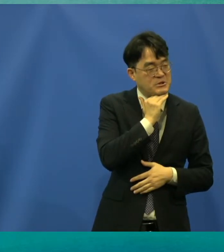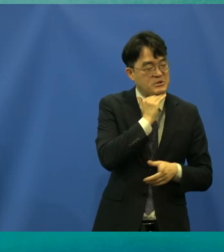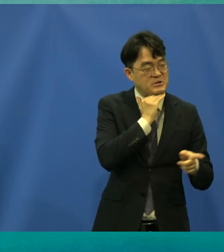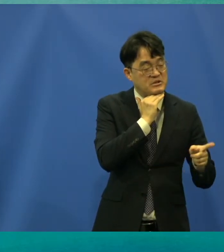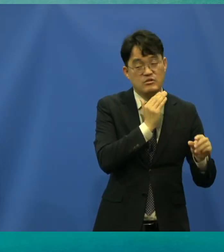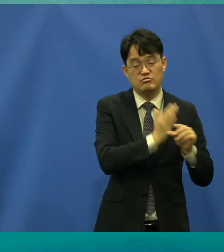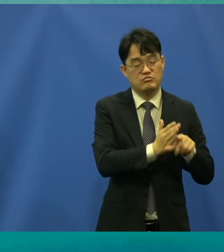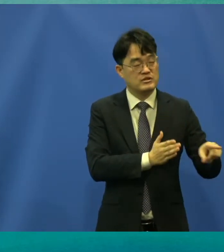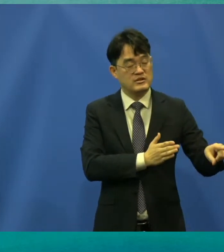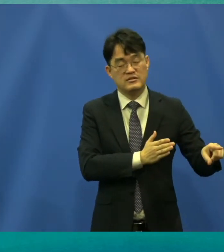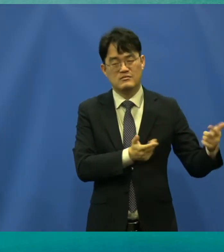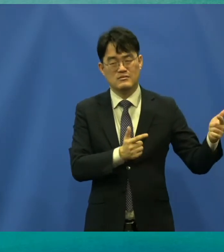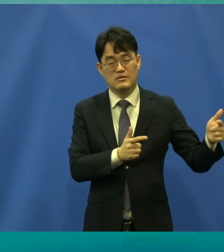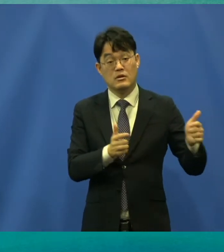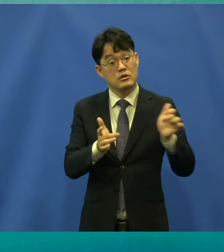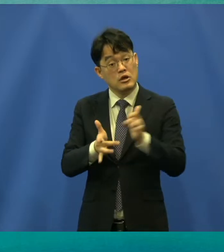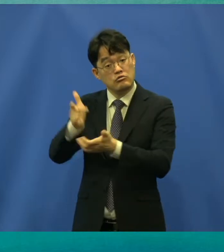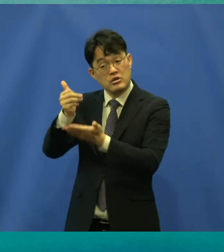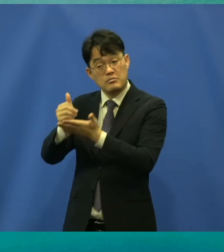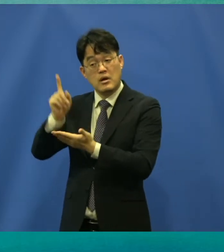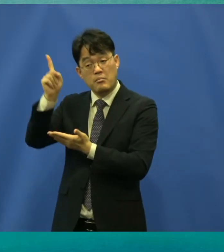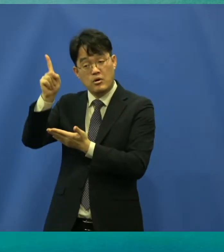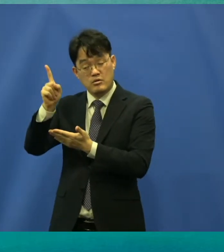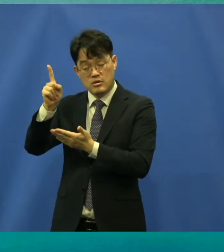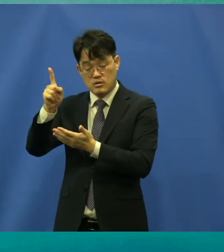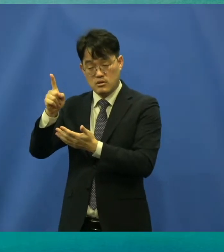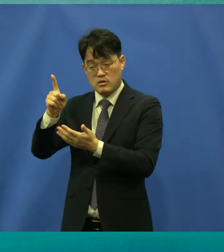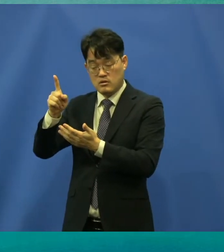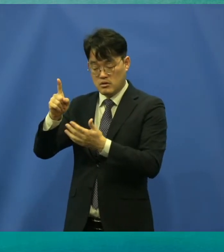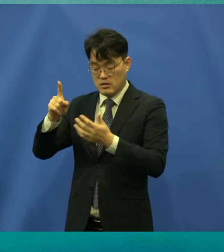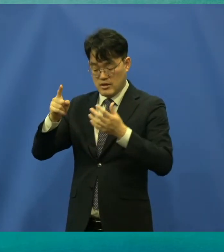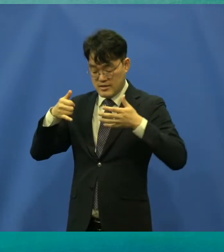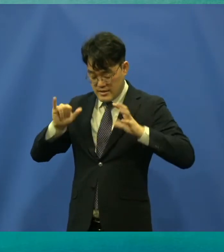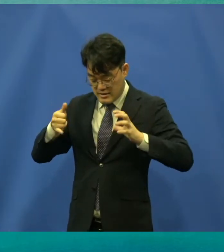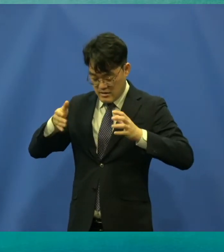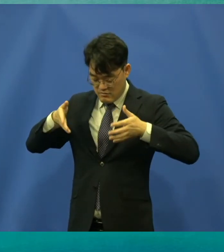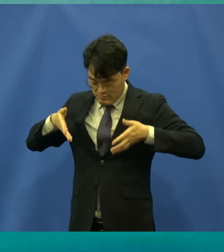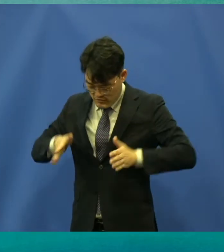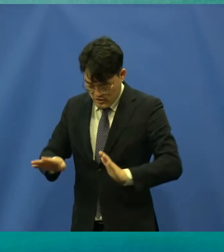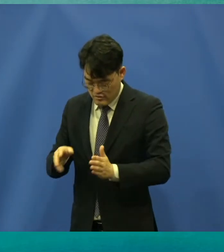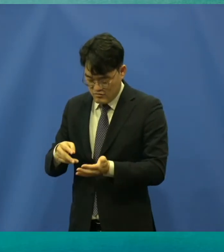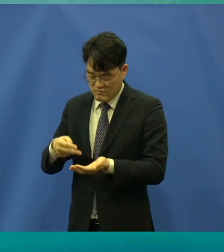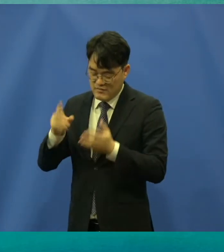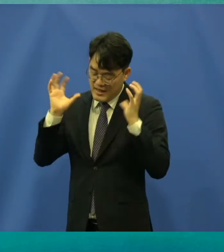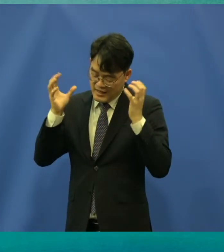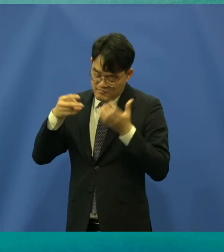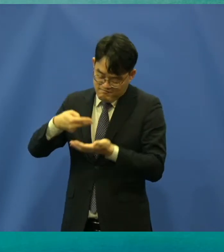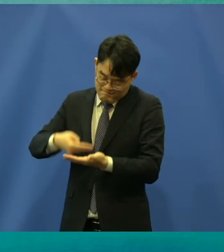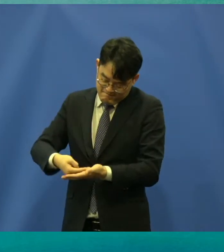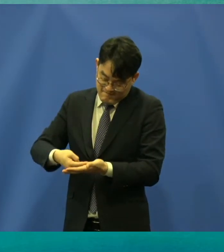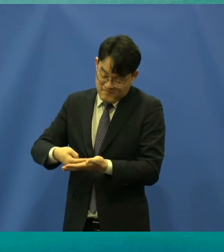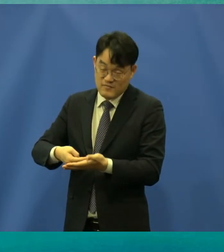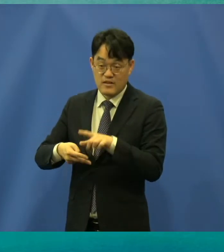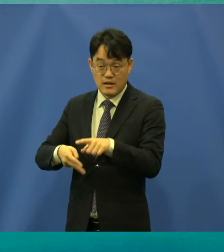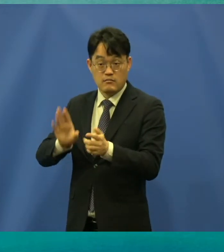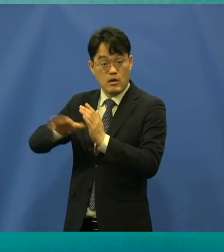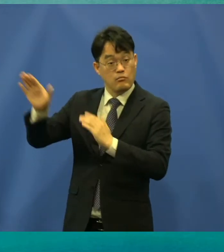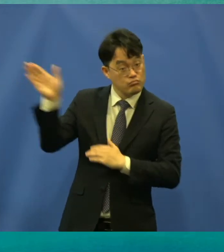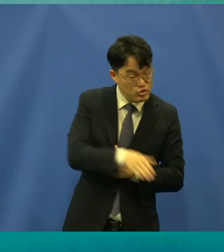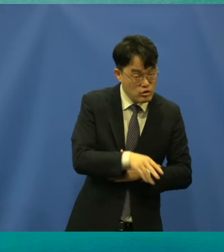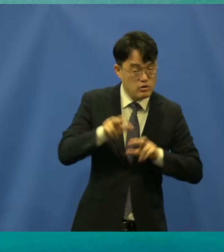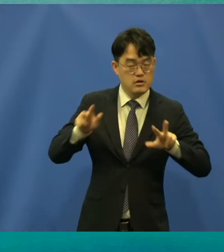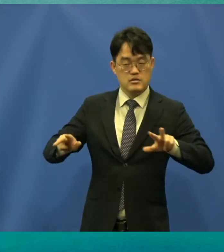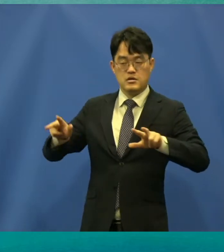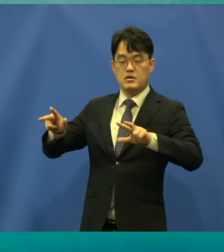말이에요. 이때는 언젠지 몰라요. 언제 이 마지막 이미 종말의 시대지만 이 종말이